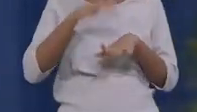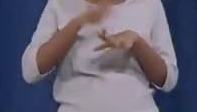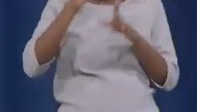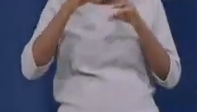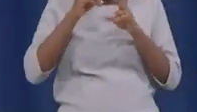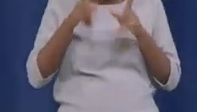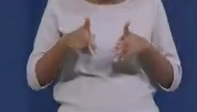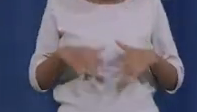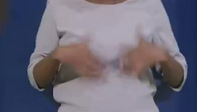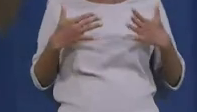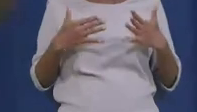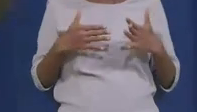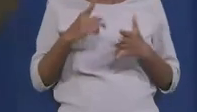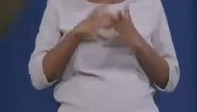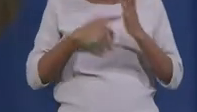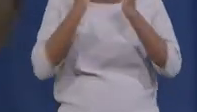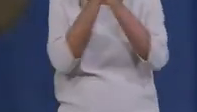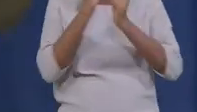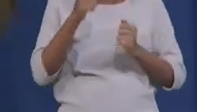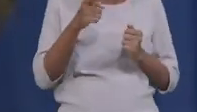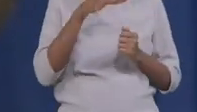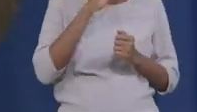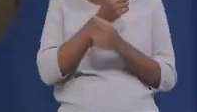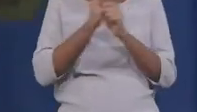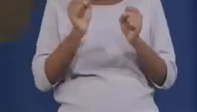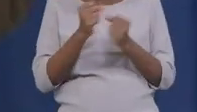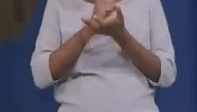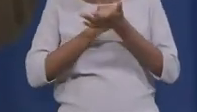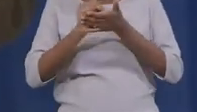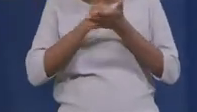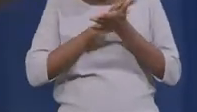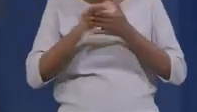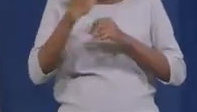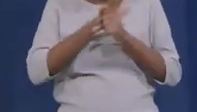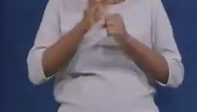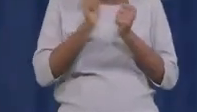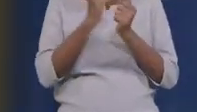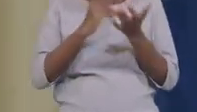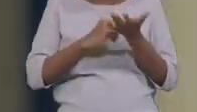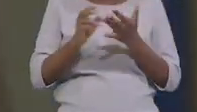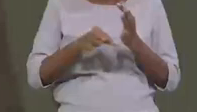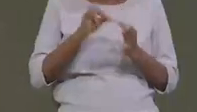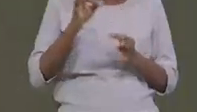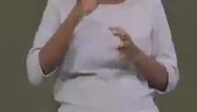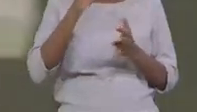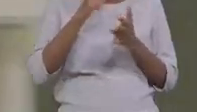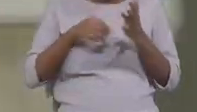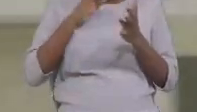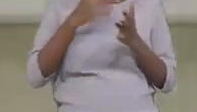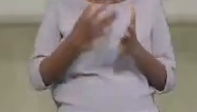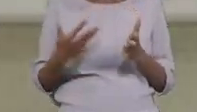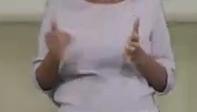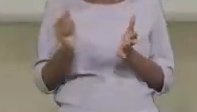examine dans ta vie personnelle. Qu'est-ce qui te lie? Tu es sauvé, tu es sanctifié, tu es rempli du